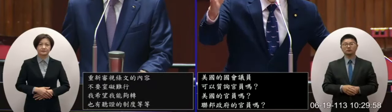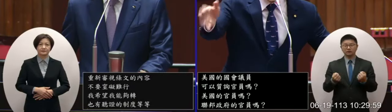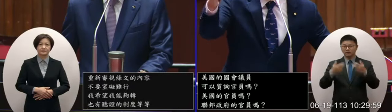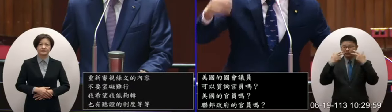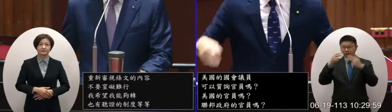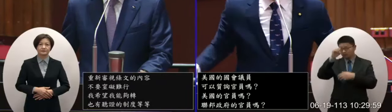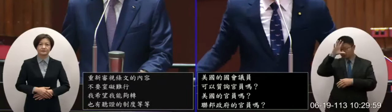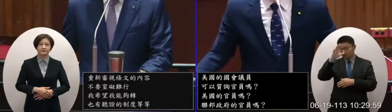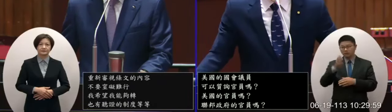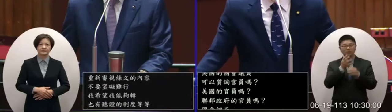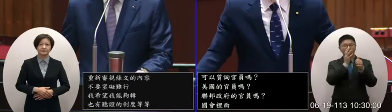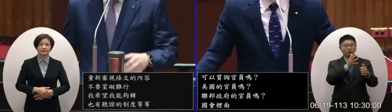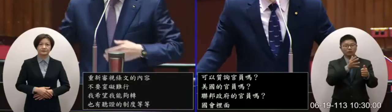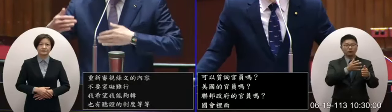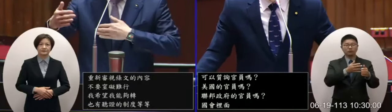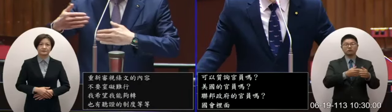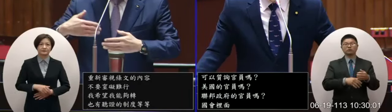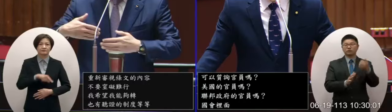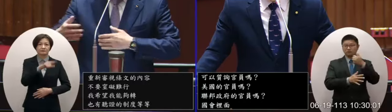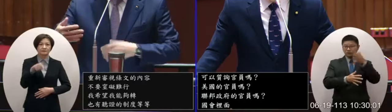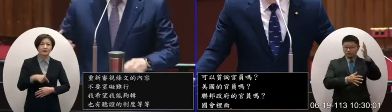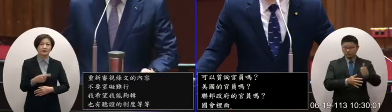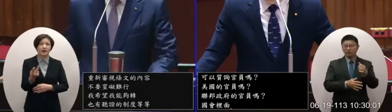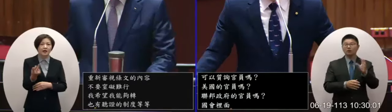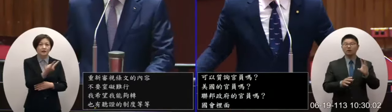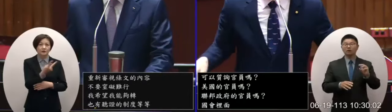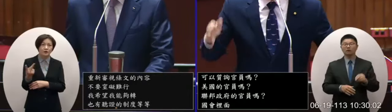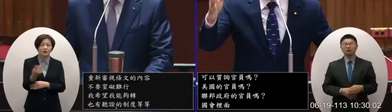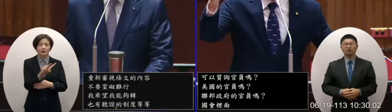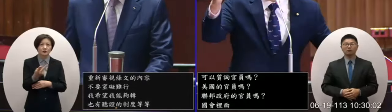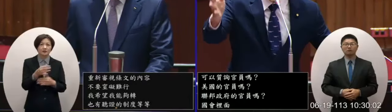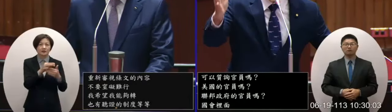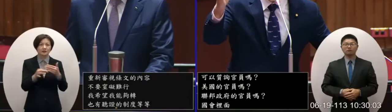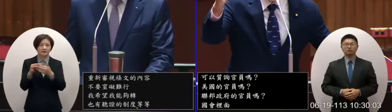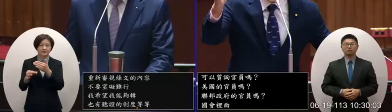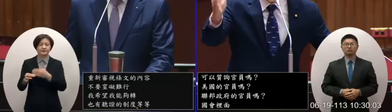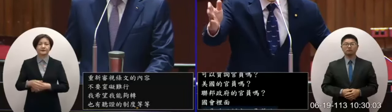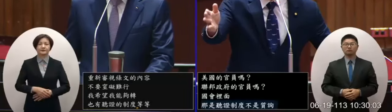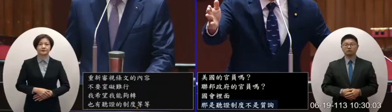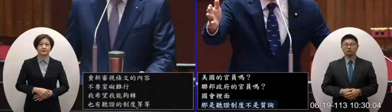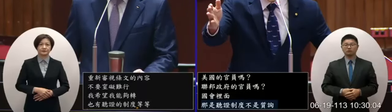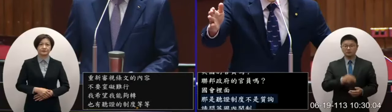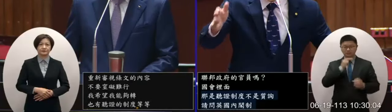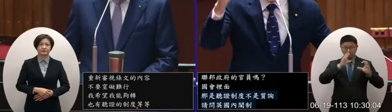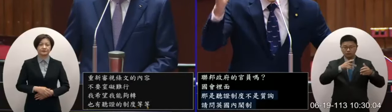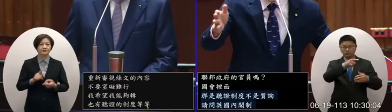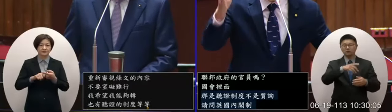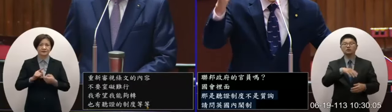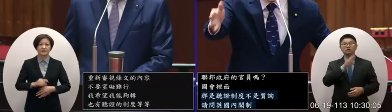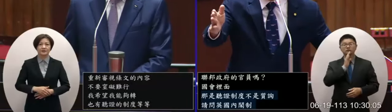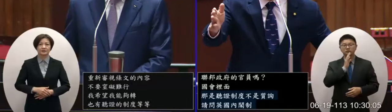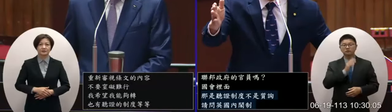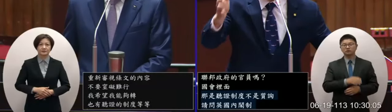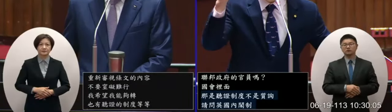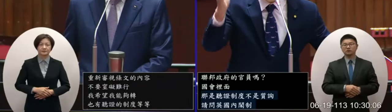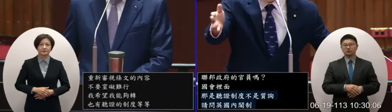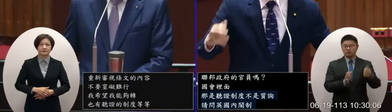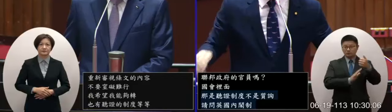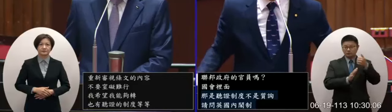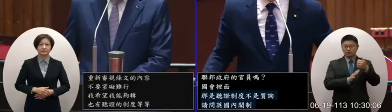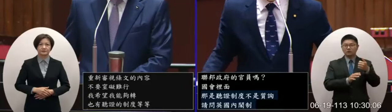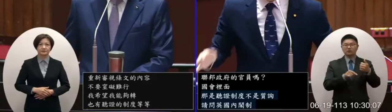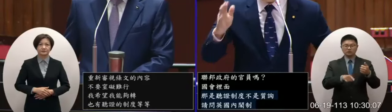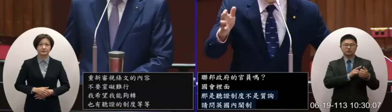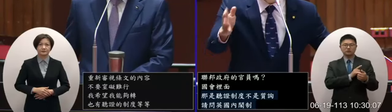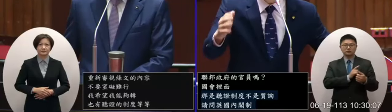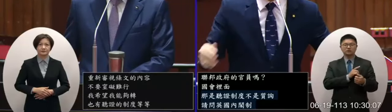询内阁的吗？ 他应该有双向的， 是因为他们是内阁制，所以质询的阁员本身也是